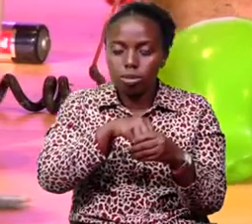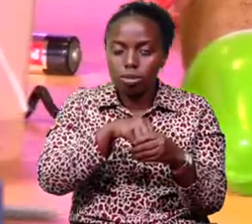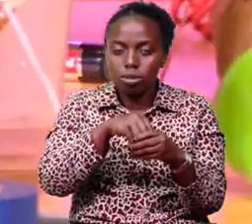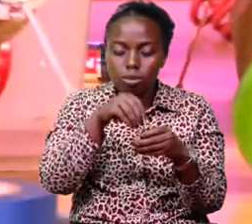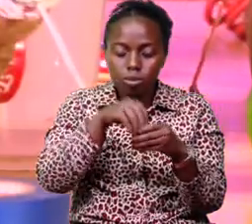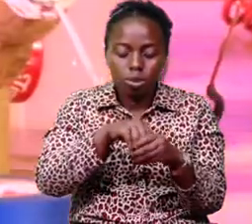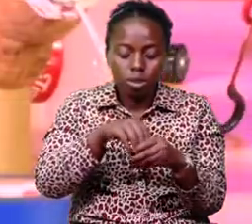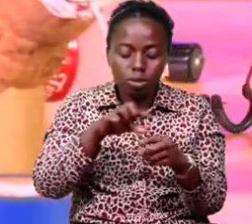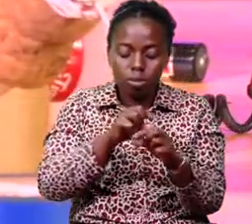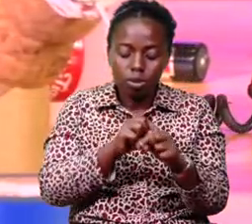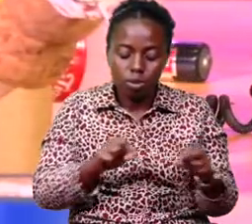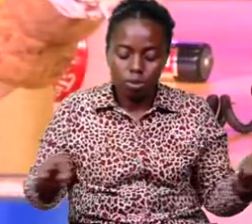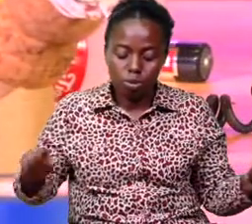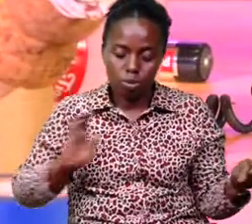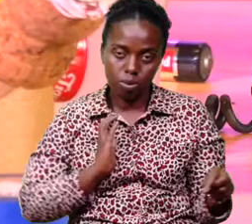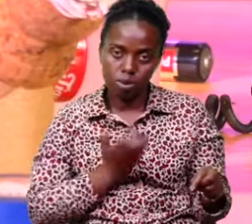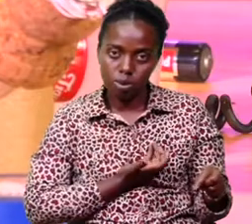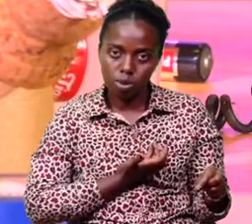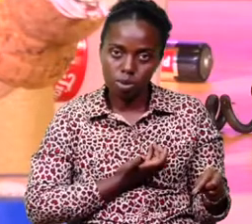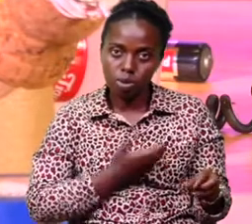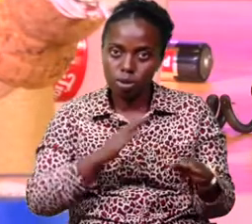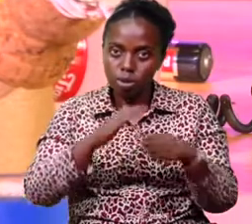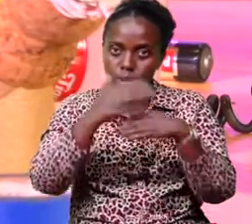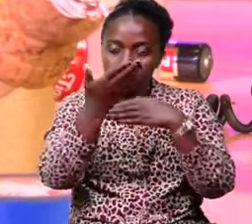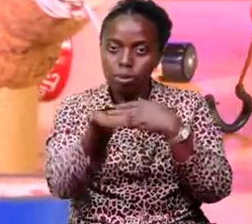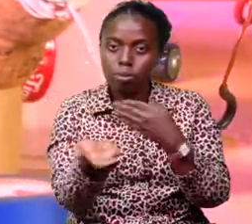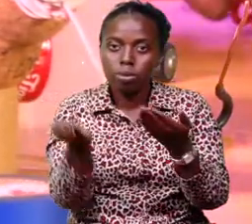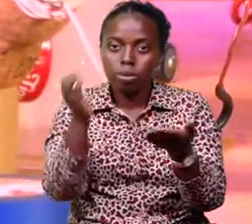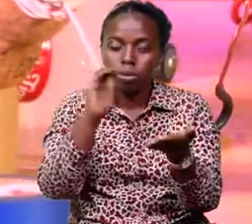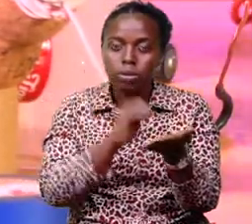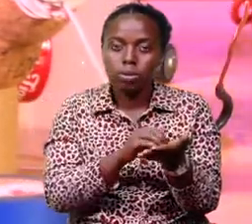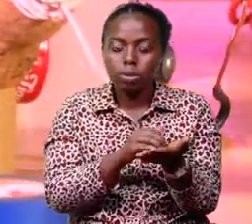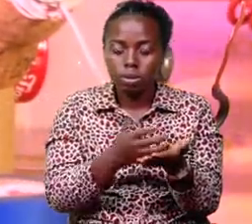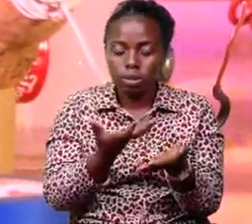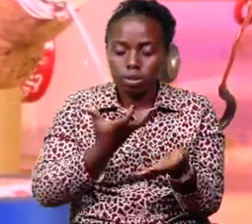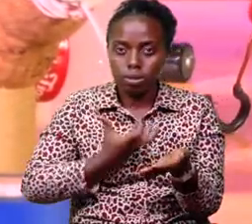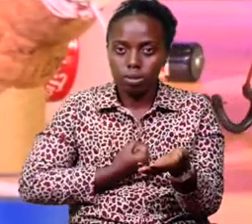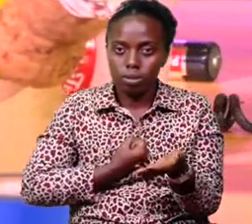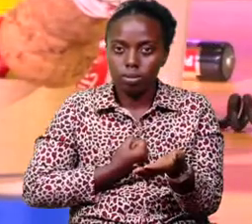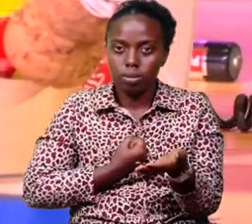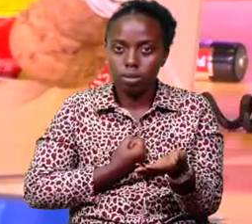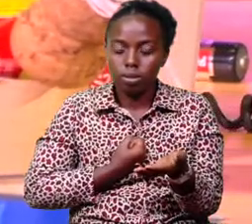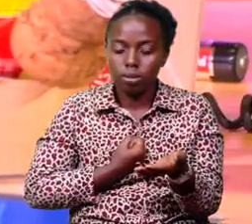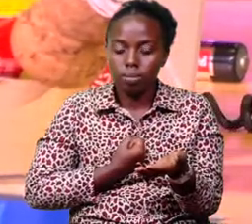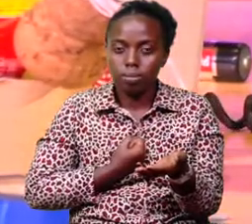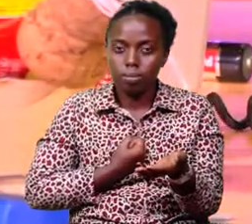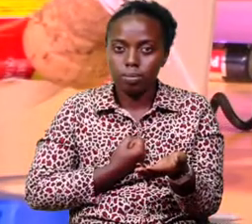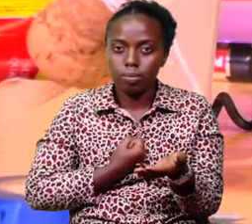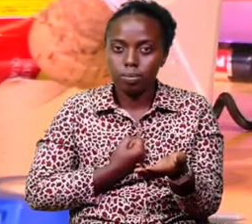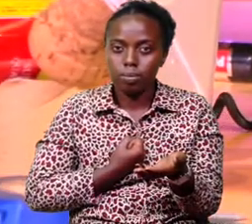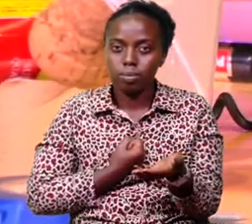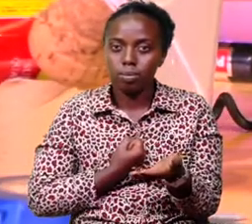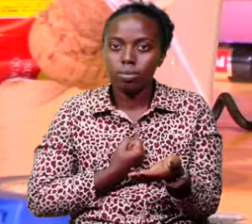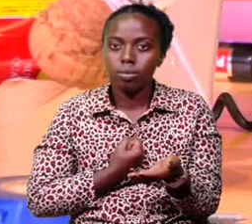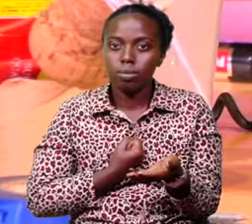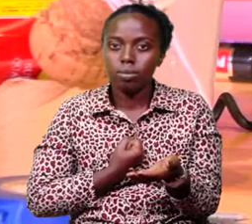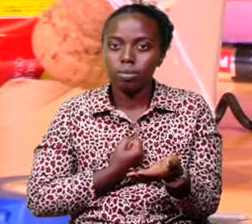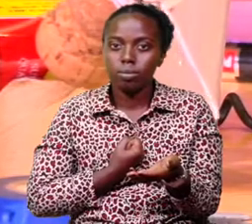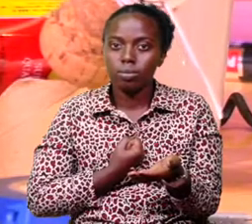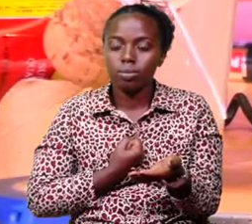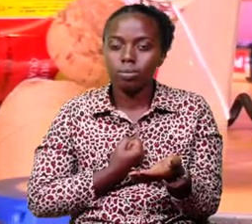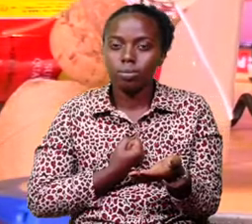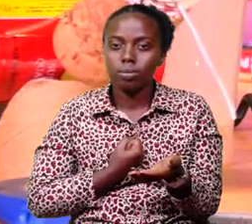tukinjiramo wa muringa wacu hanyuma tukongera tugafata nanone